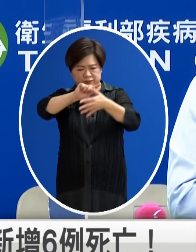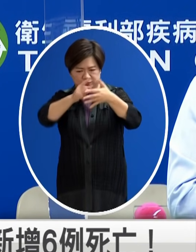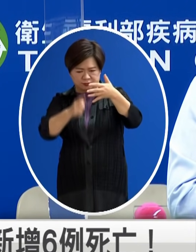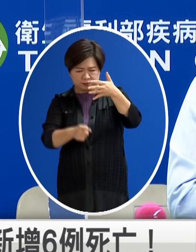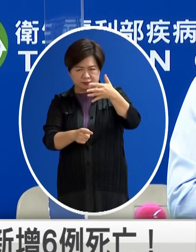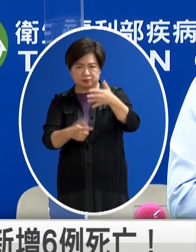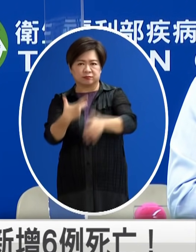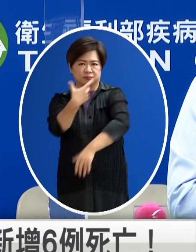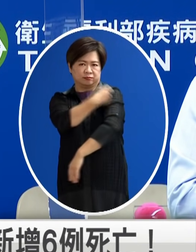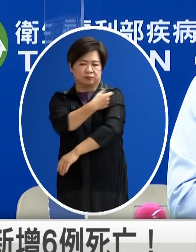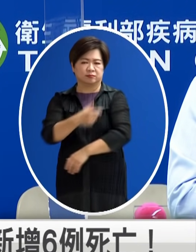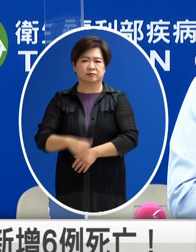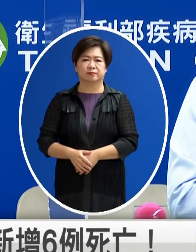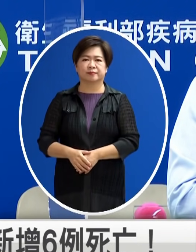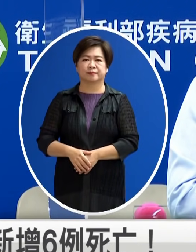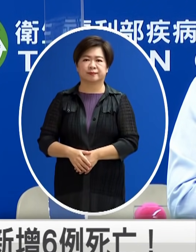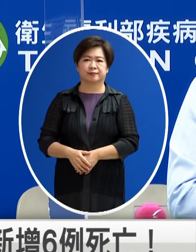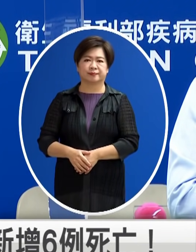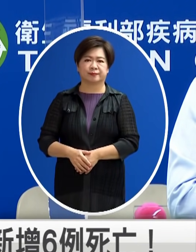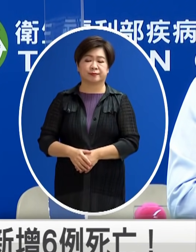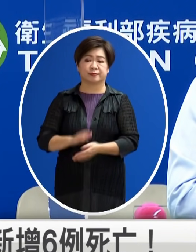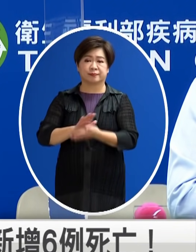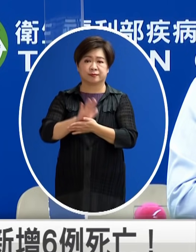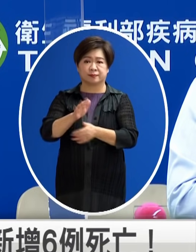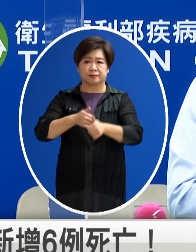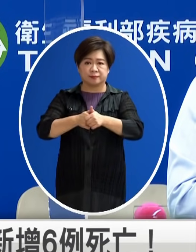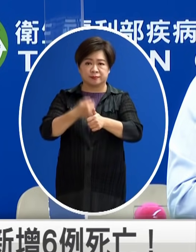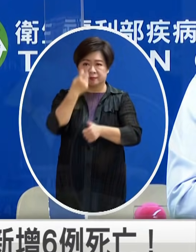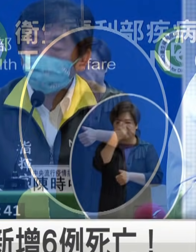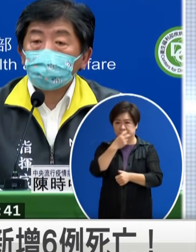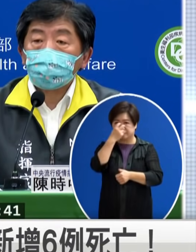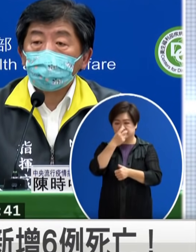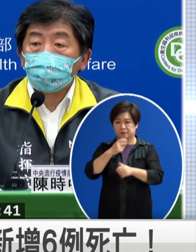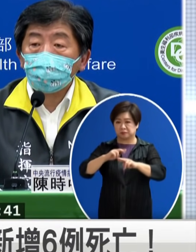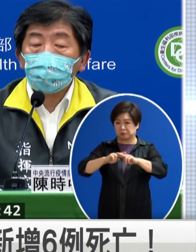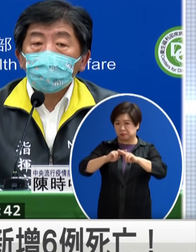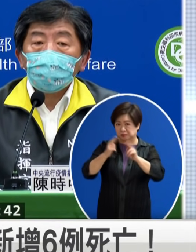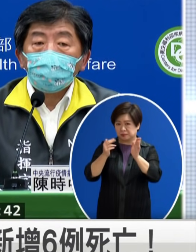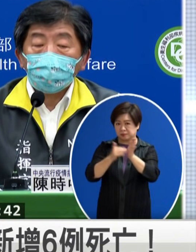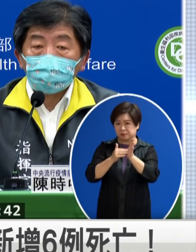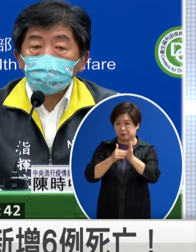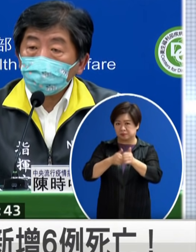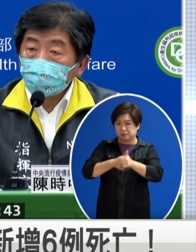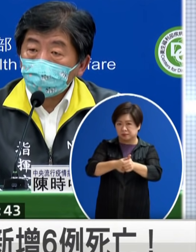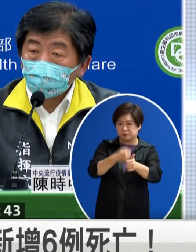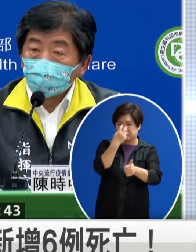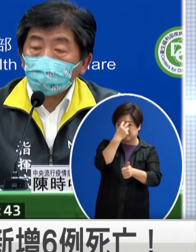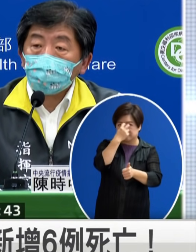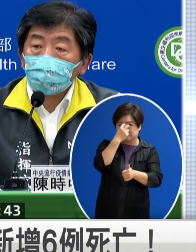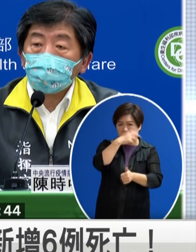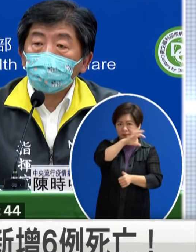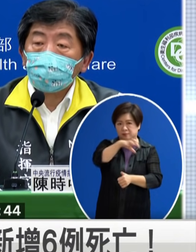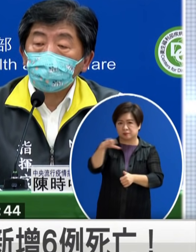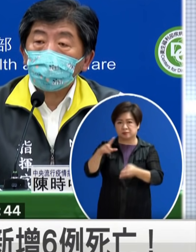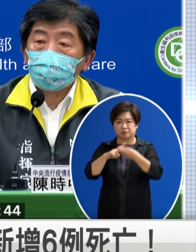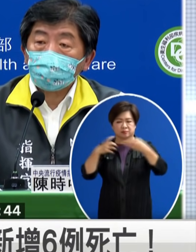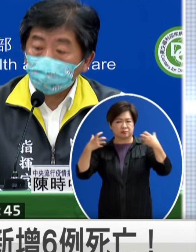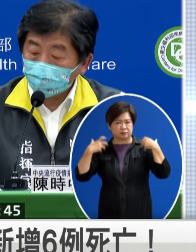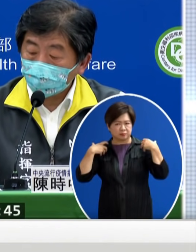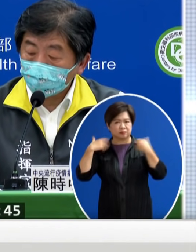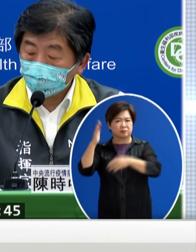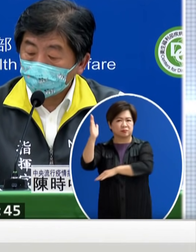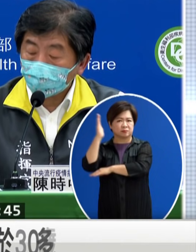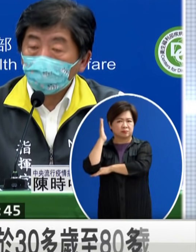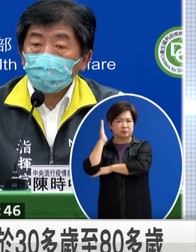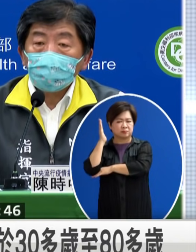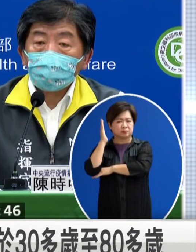苗。那至于在里面将来的监督，哈，在这个解封的时候的监督，好，我相信各个主管单位，哈，都会很